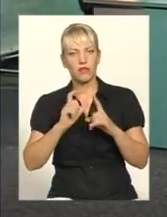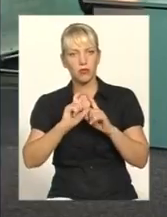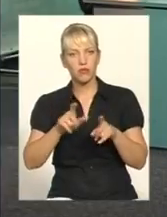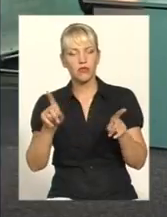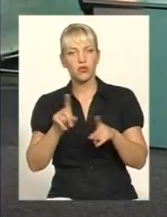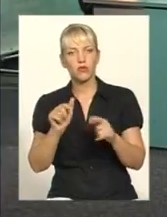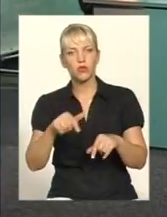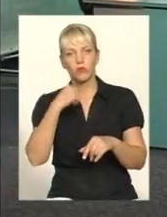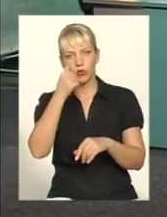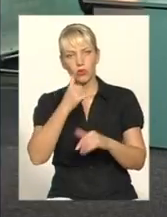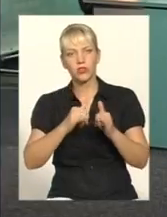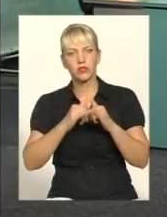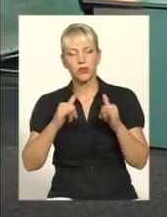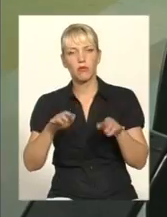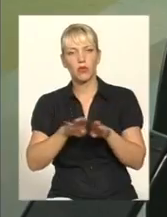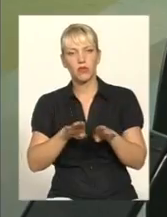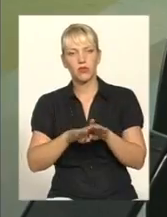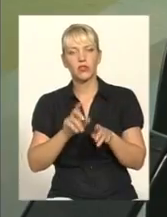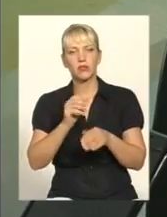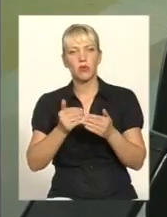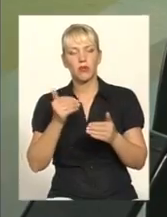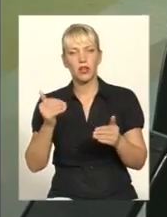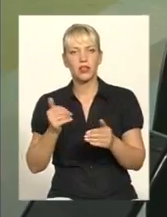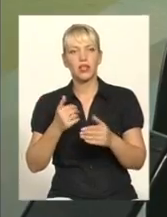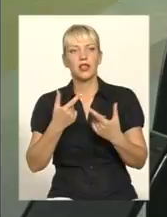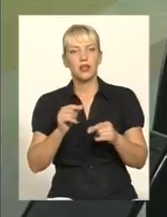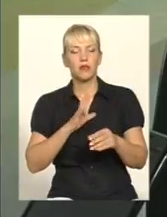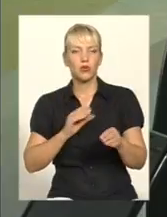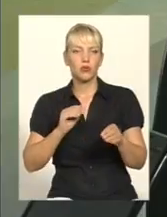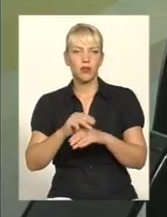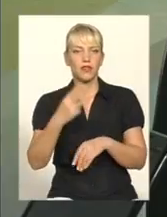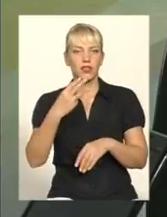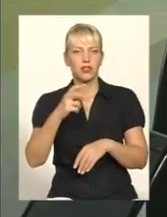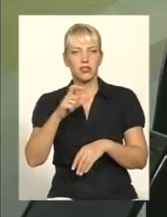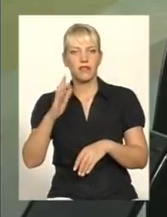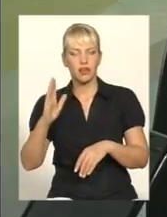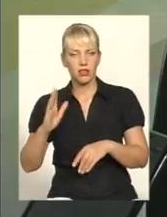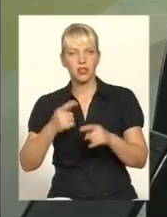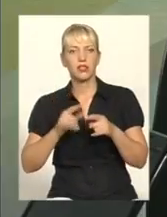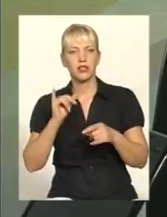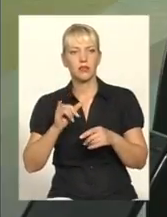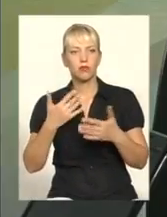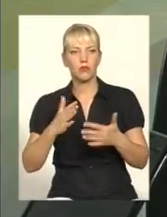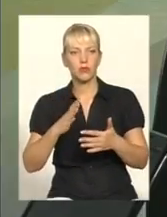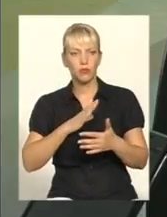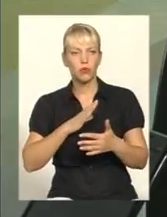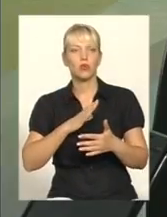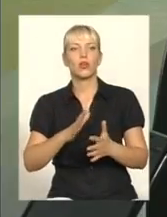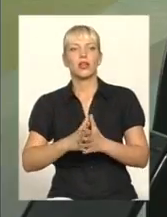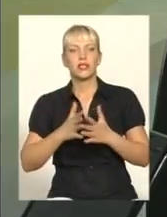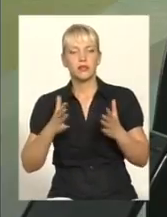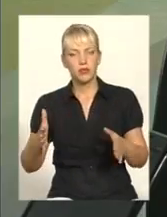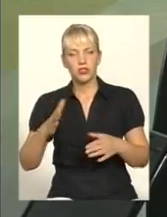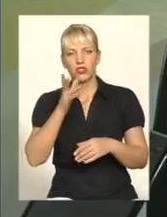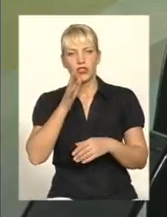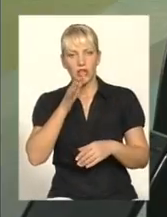збільшено в порівнянні з попереднім, де було збільшено також на півгодини. В цьому році ще на півгодини збільшено час на вивчення